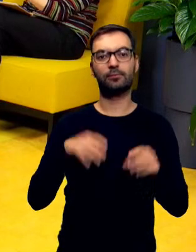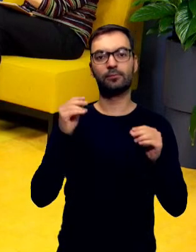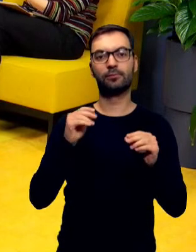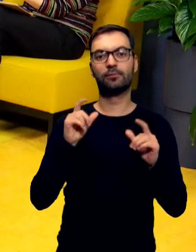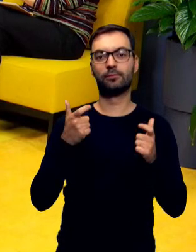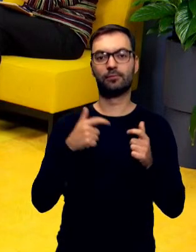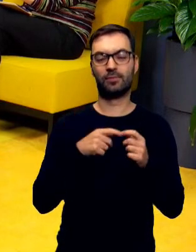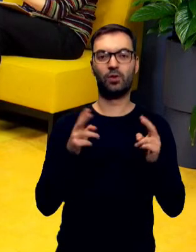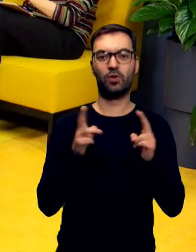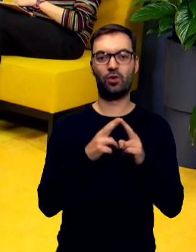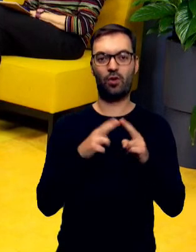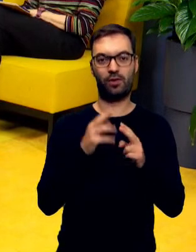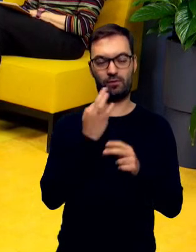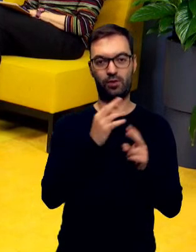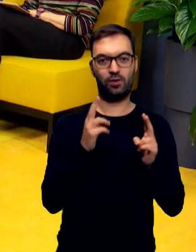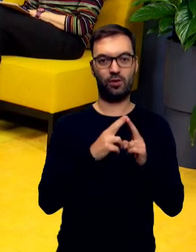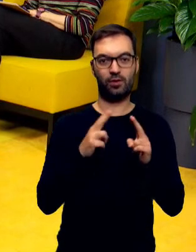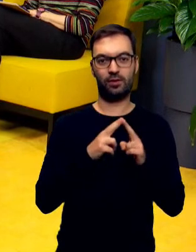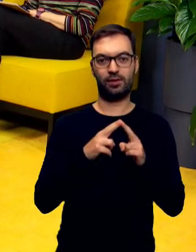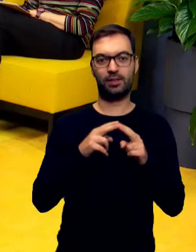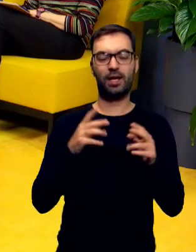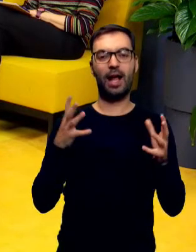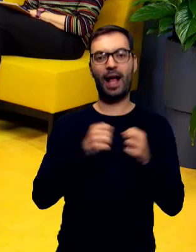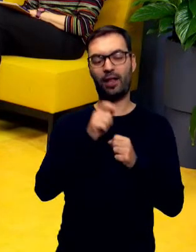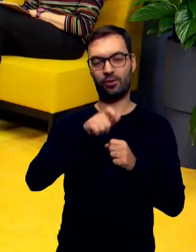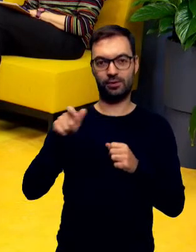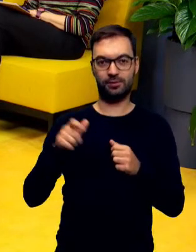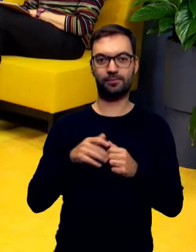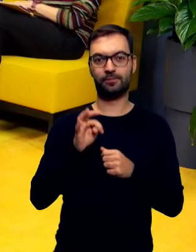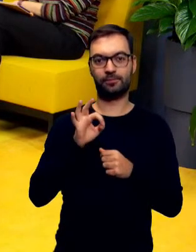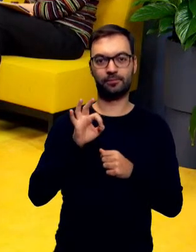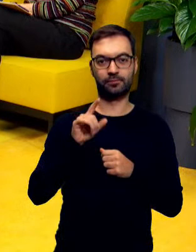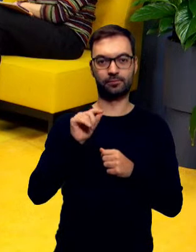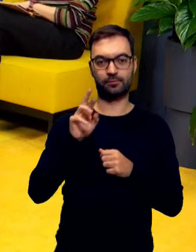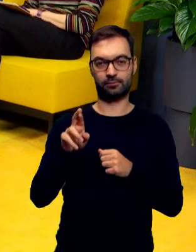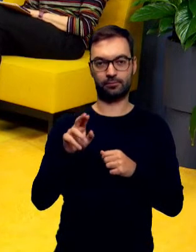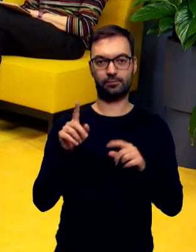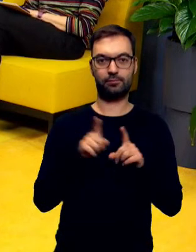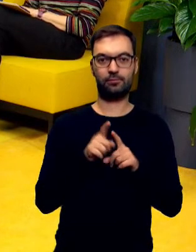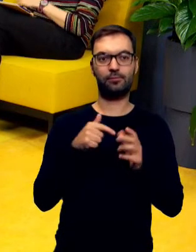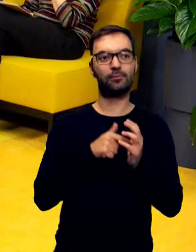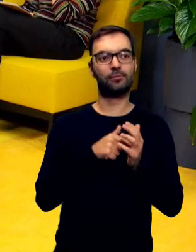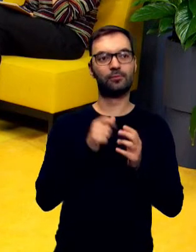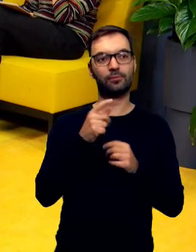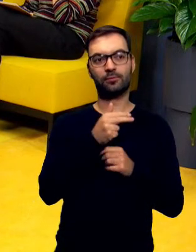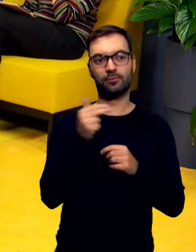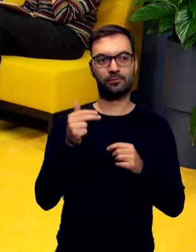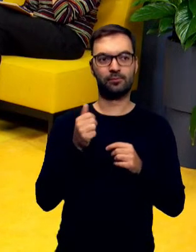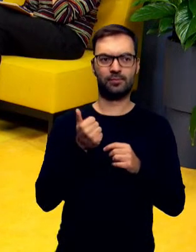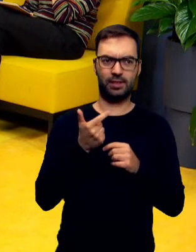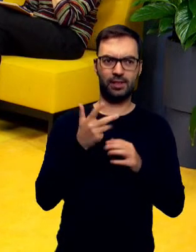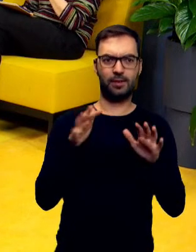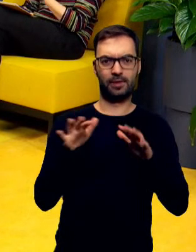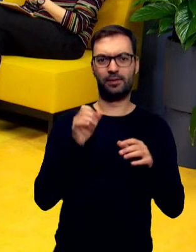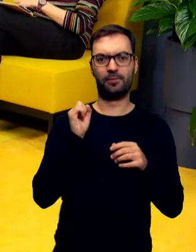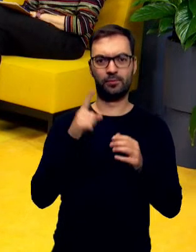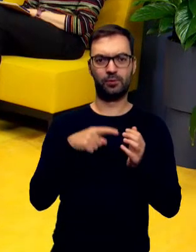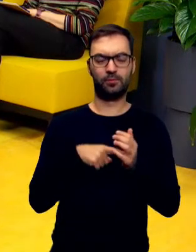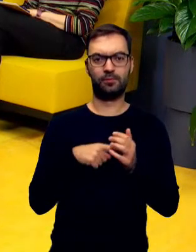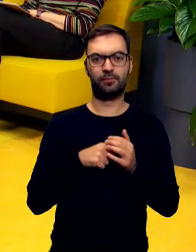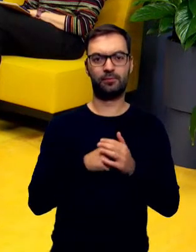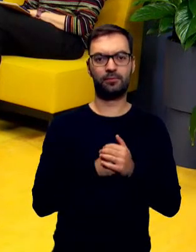tego, od tych kontaktów pani z ratownikami i z TOPR-em, bo tutaj też jest taki wątek i w kilku miejscach się